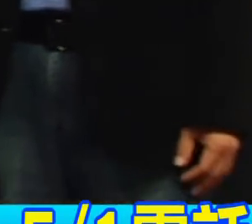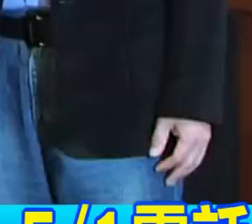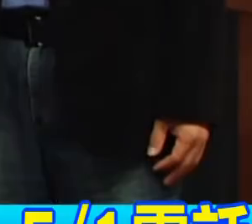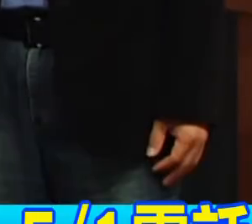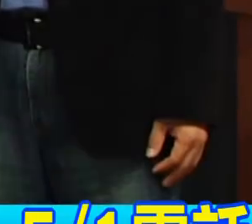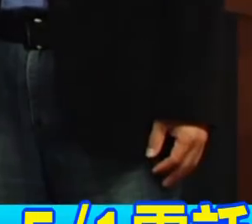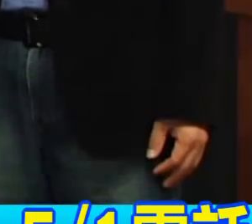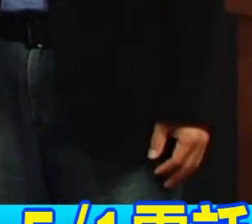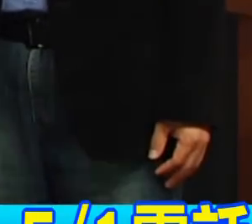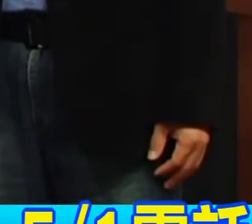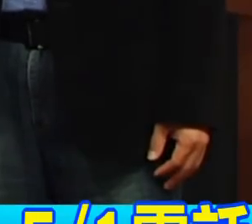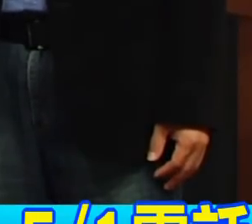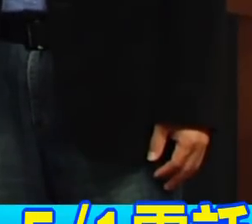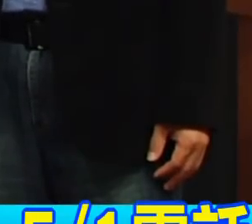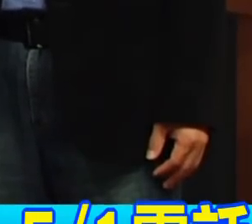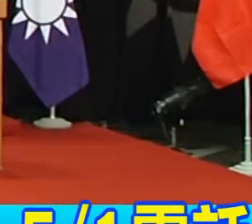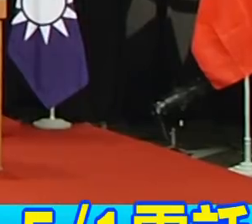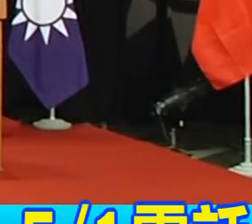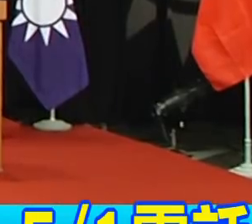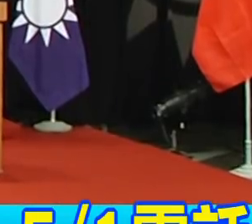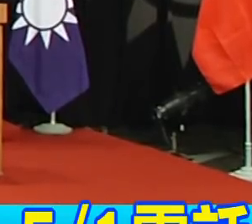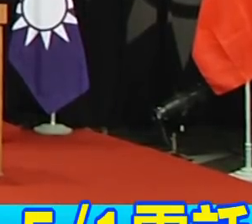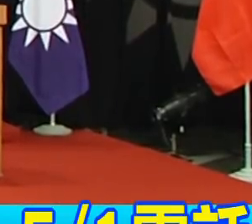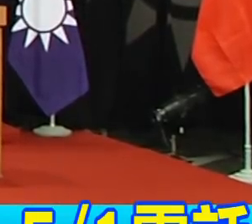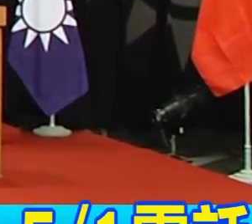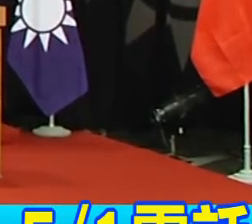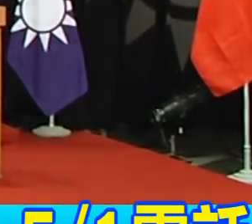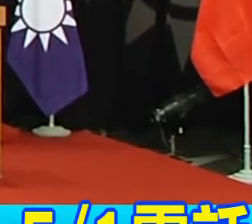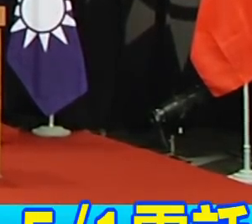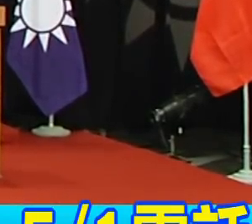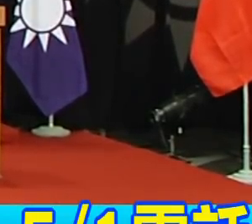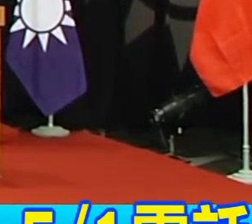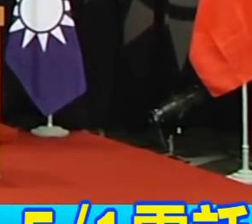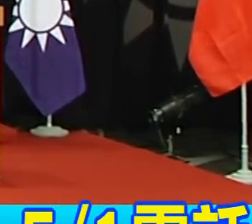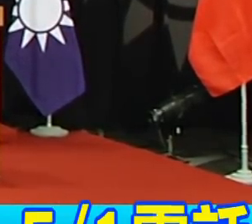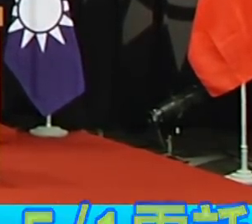表蓝营战科，很快就会有答案。记者杨奇浩、陈文月台北采访报道。